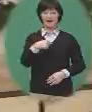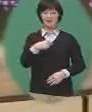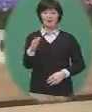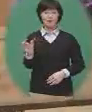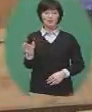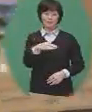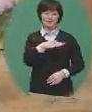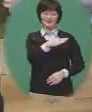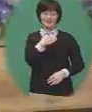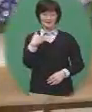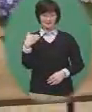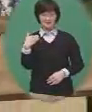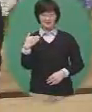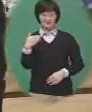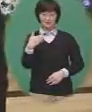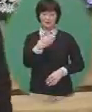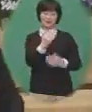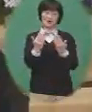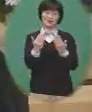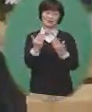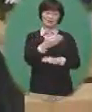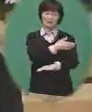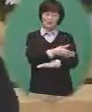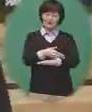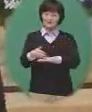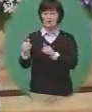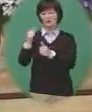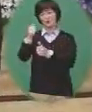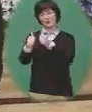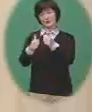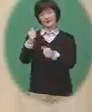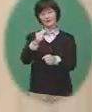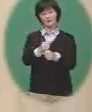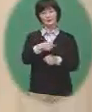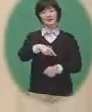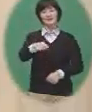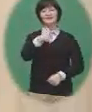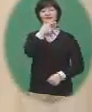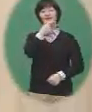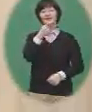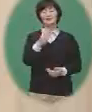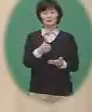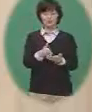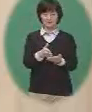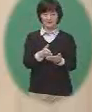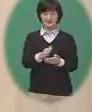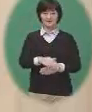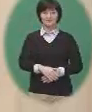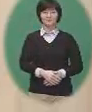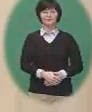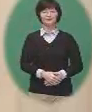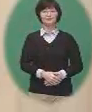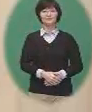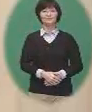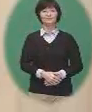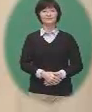から私たちの西田学園の歴史と伝統を築いていきたいと述べました。